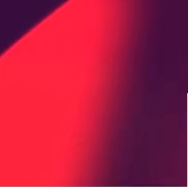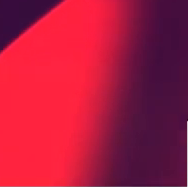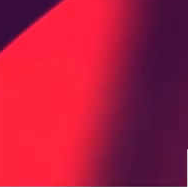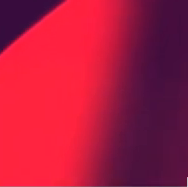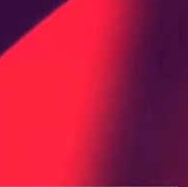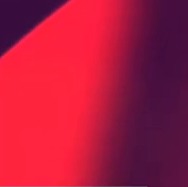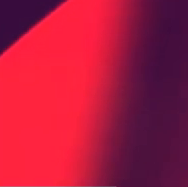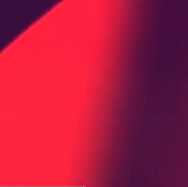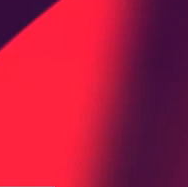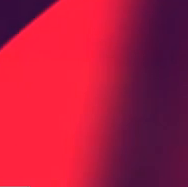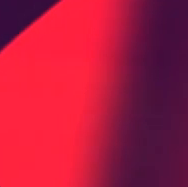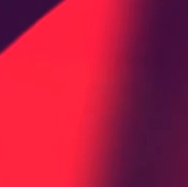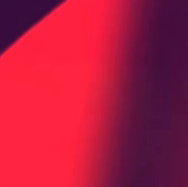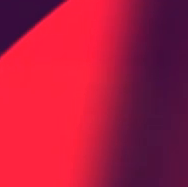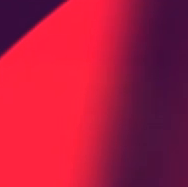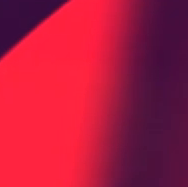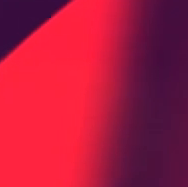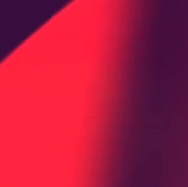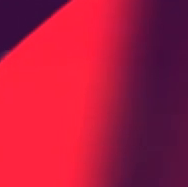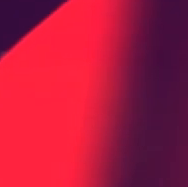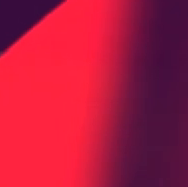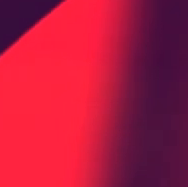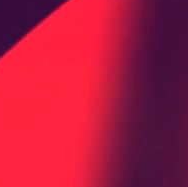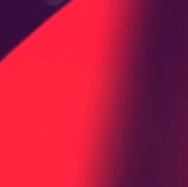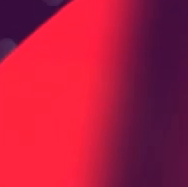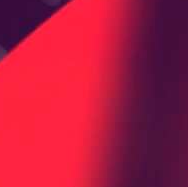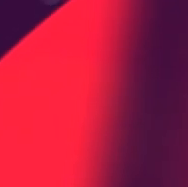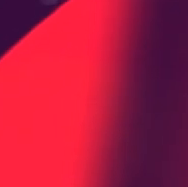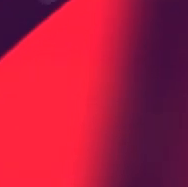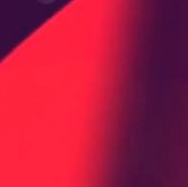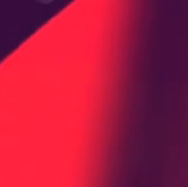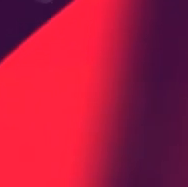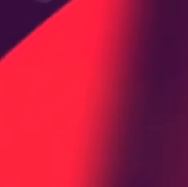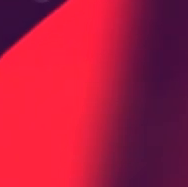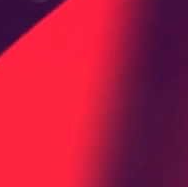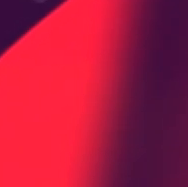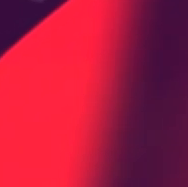අලුත් වීඩියෝ ගැන මුලින්ම දැනගන්න මෙම සීනුව ක්ලික් කරන්න.